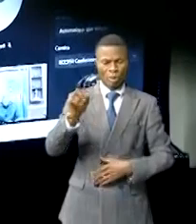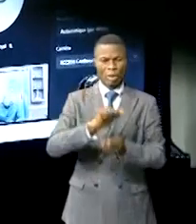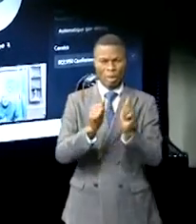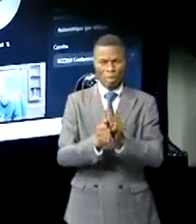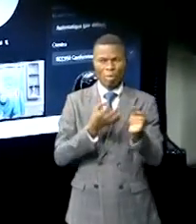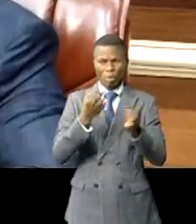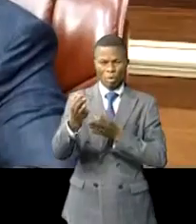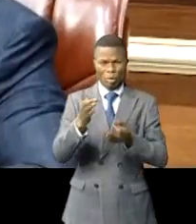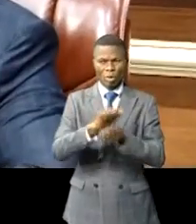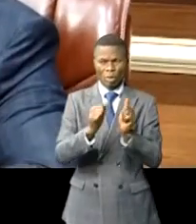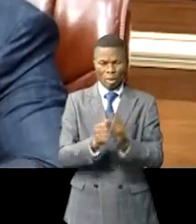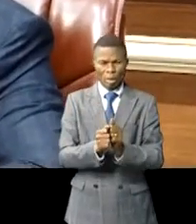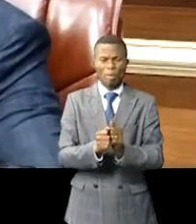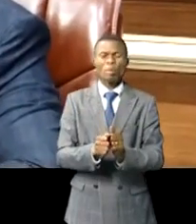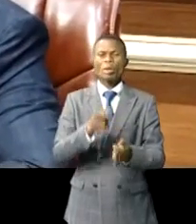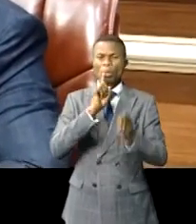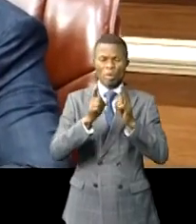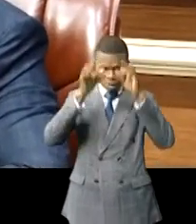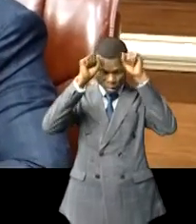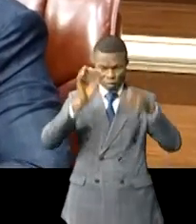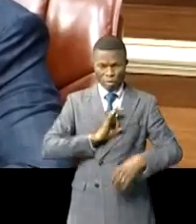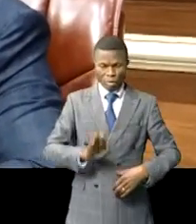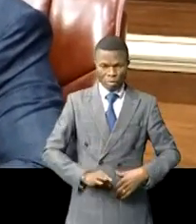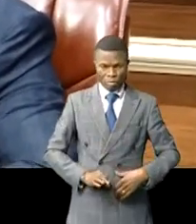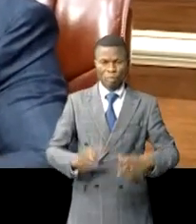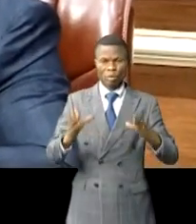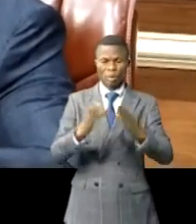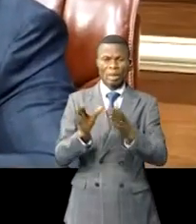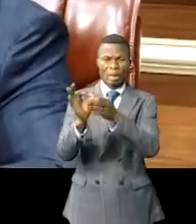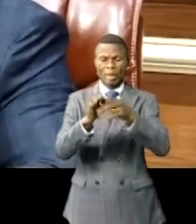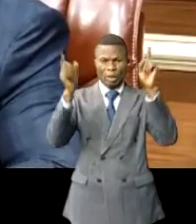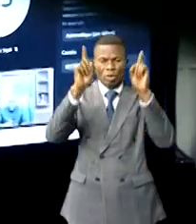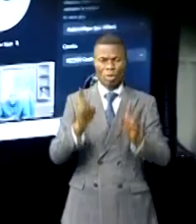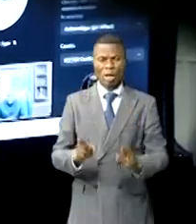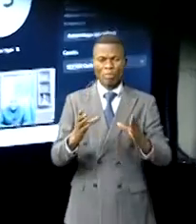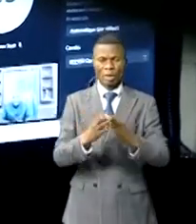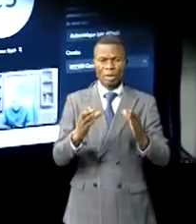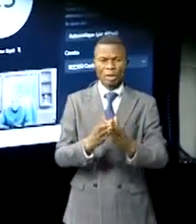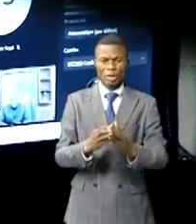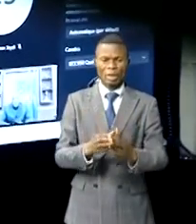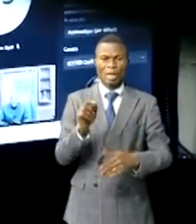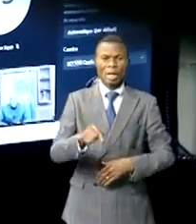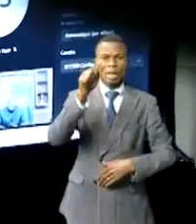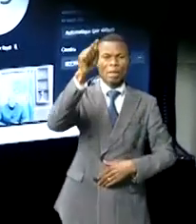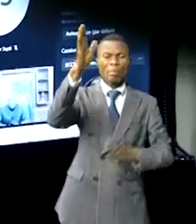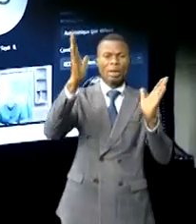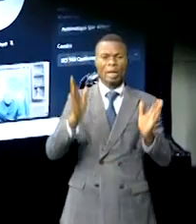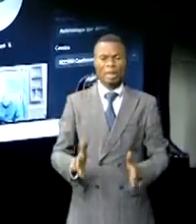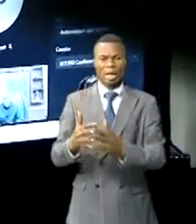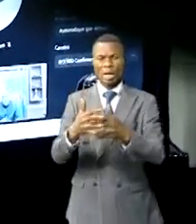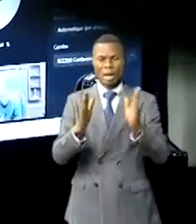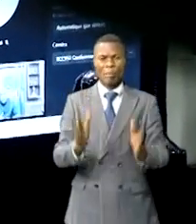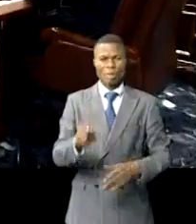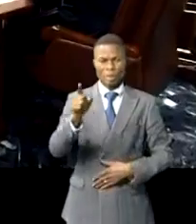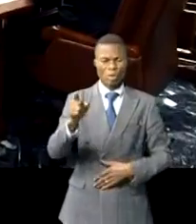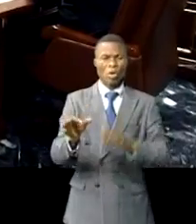évoqués au cours des échanges du chef de l'État, président des exercices de l'Union africaine, avec le milliardaire américain.